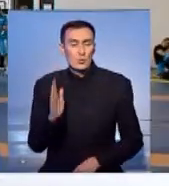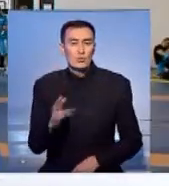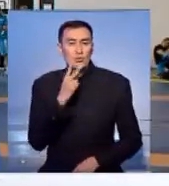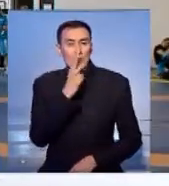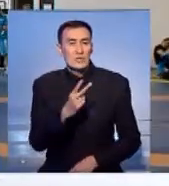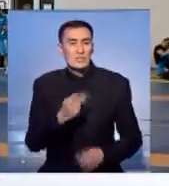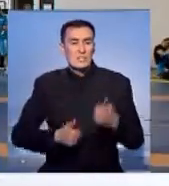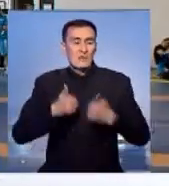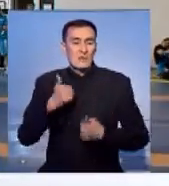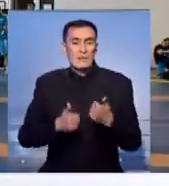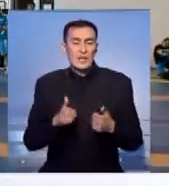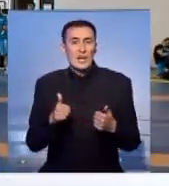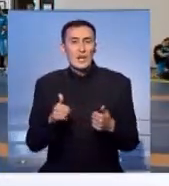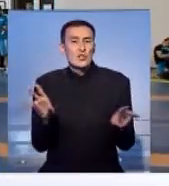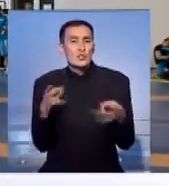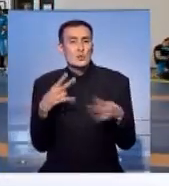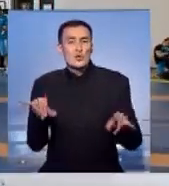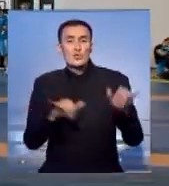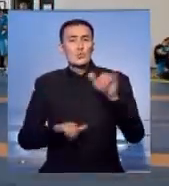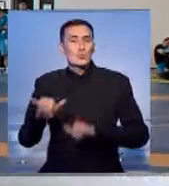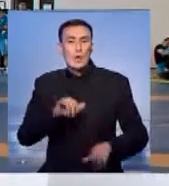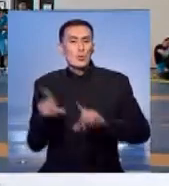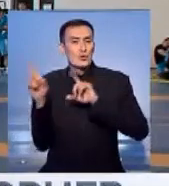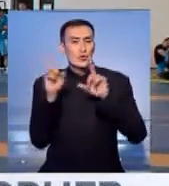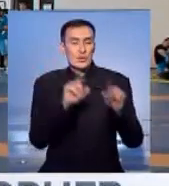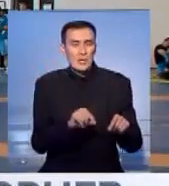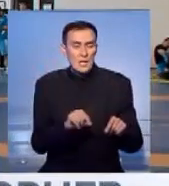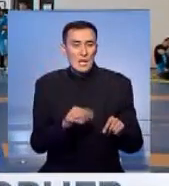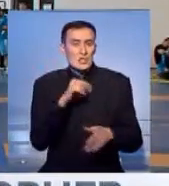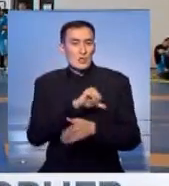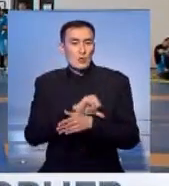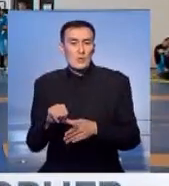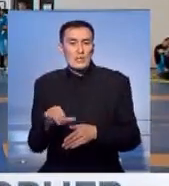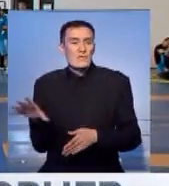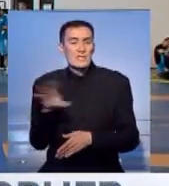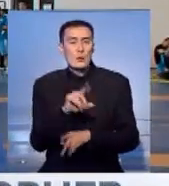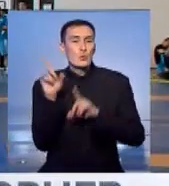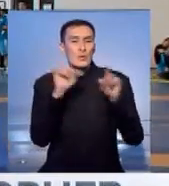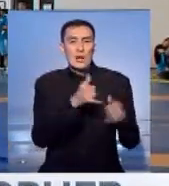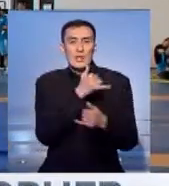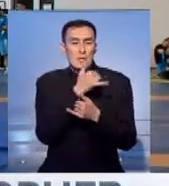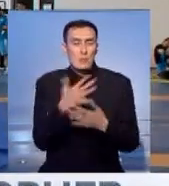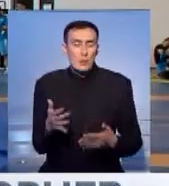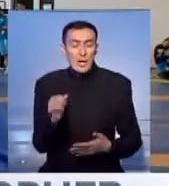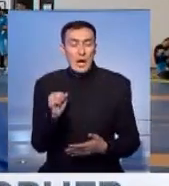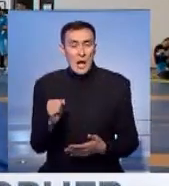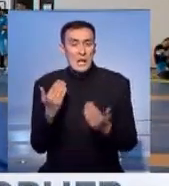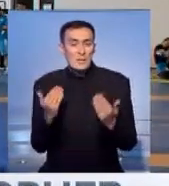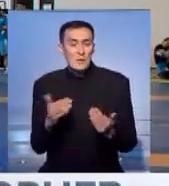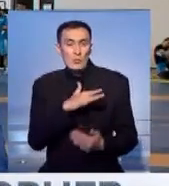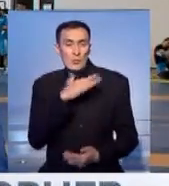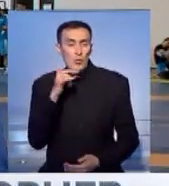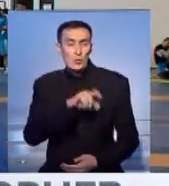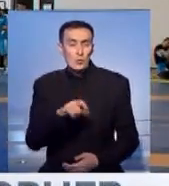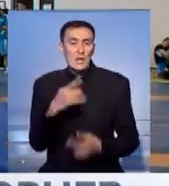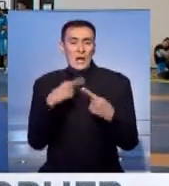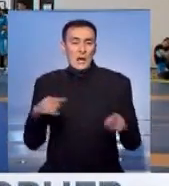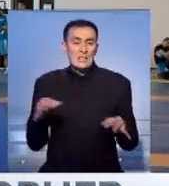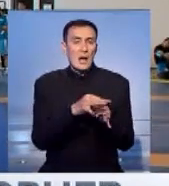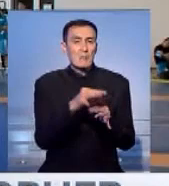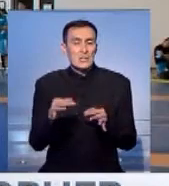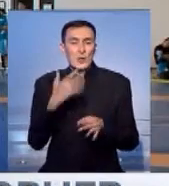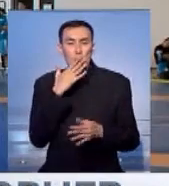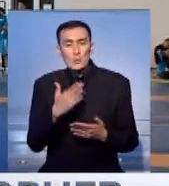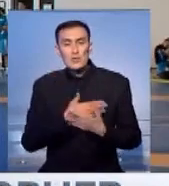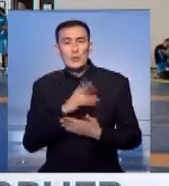посмотреть соревнования, не выезжая куда-то. Выехать за рубеж могут не все. А вот многие люди с разных областей,